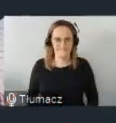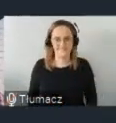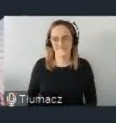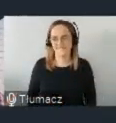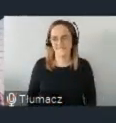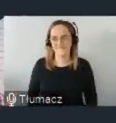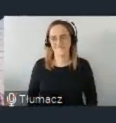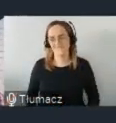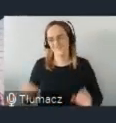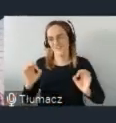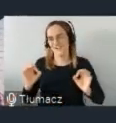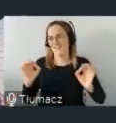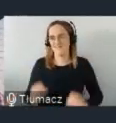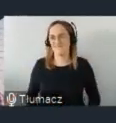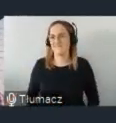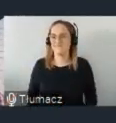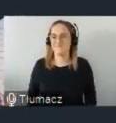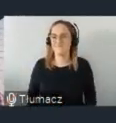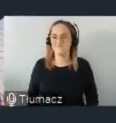Dobra.